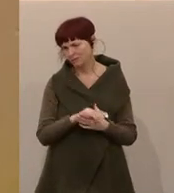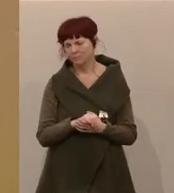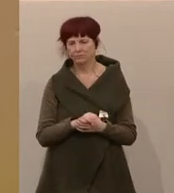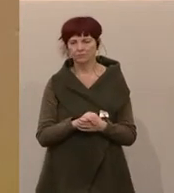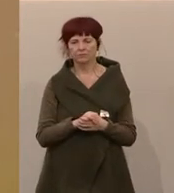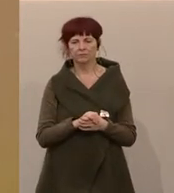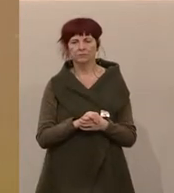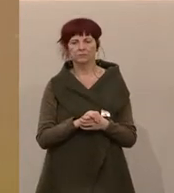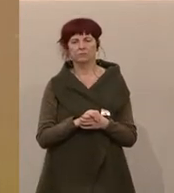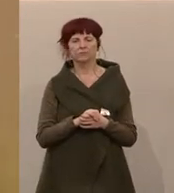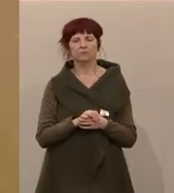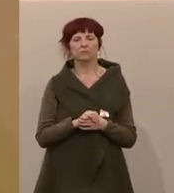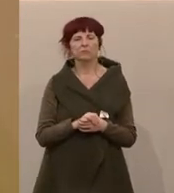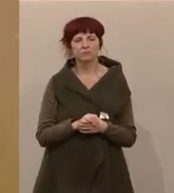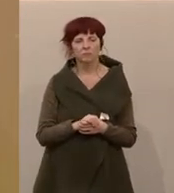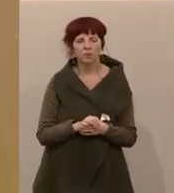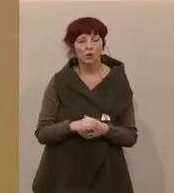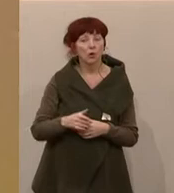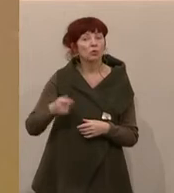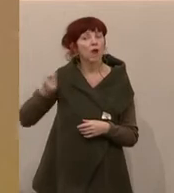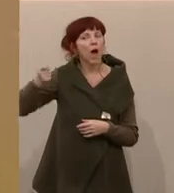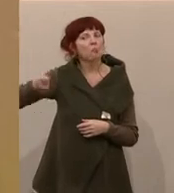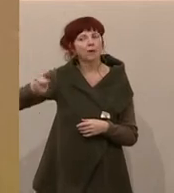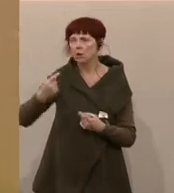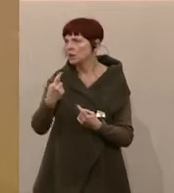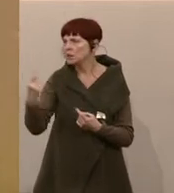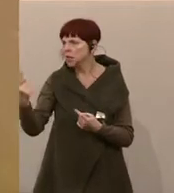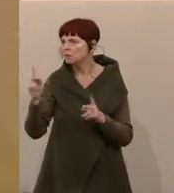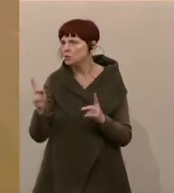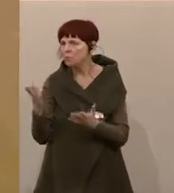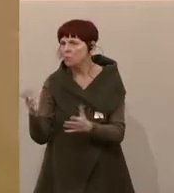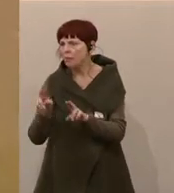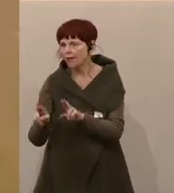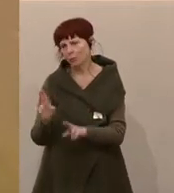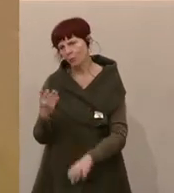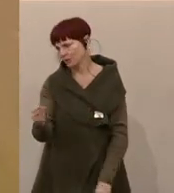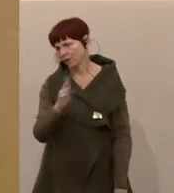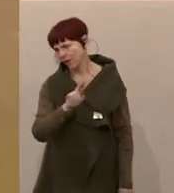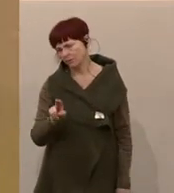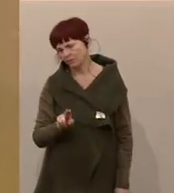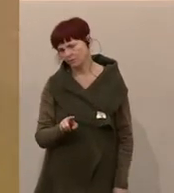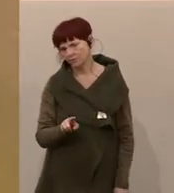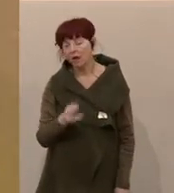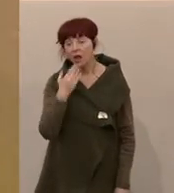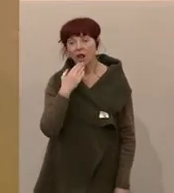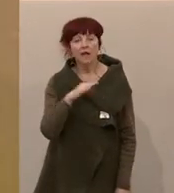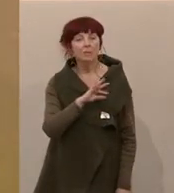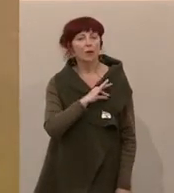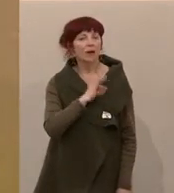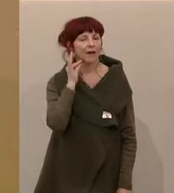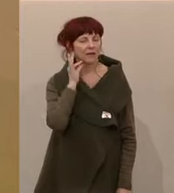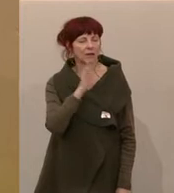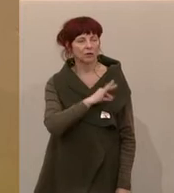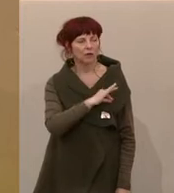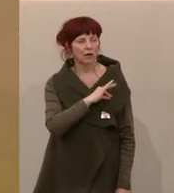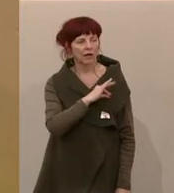Und das haben sich die Abgeordneten auch nicht verdient. Und liebe Kolleginnen, liebe Kollegen, immer